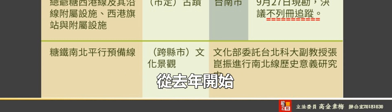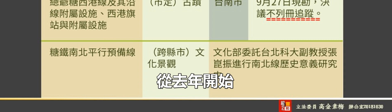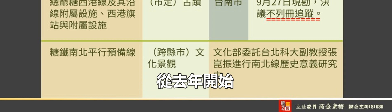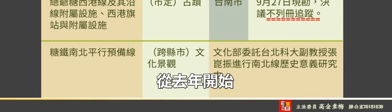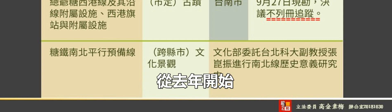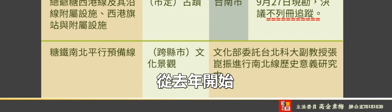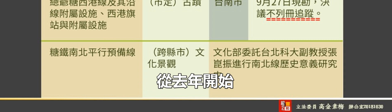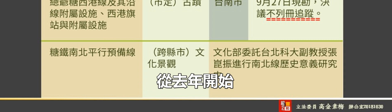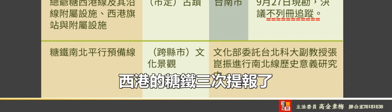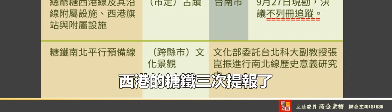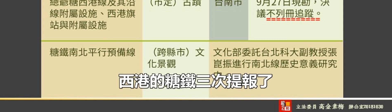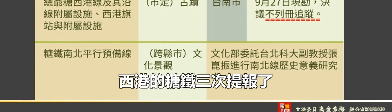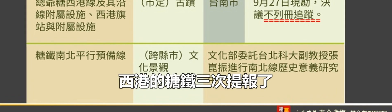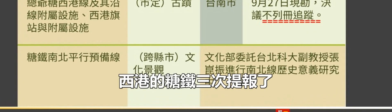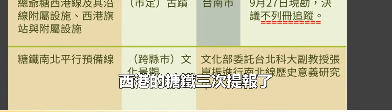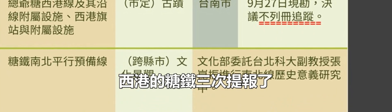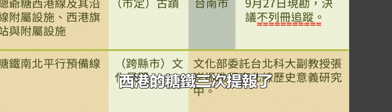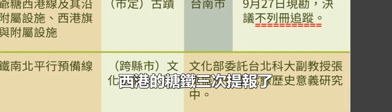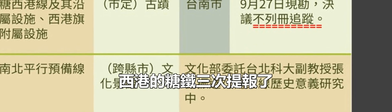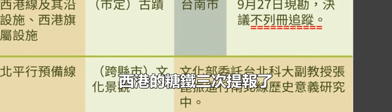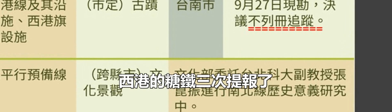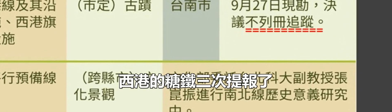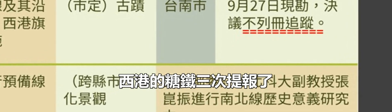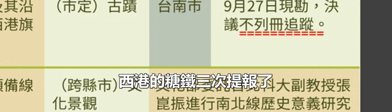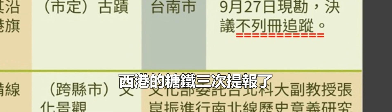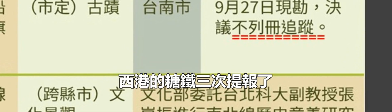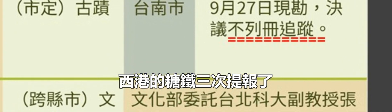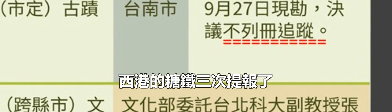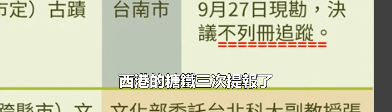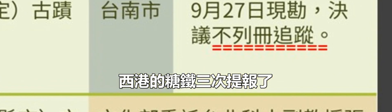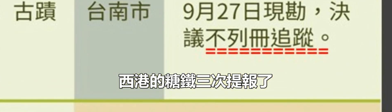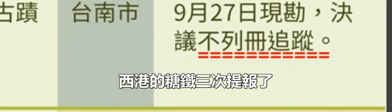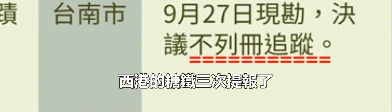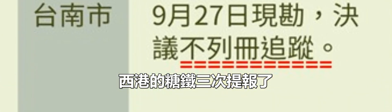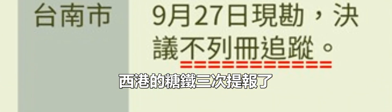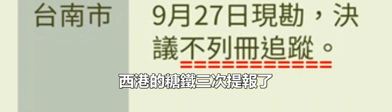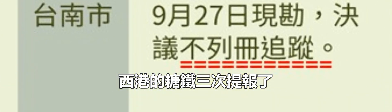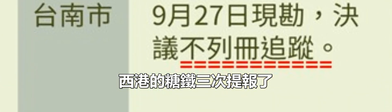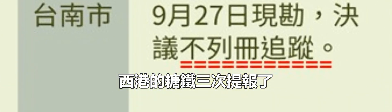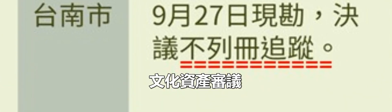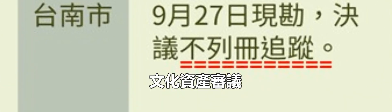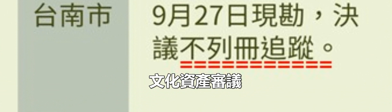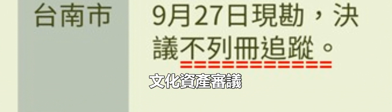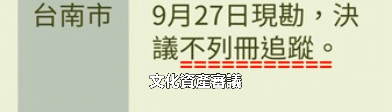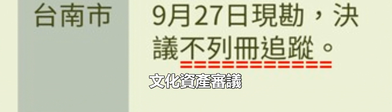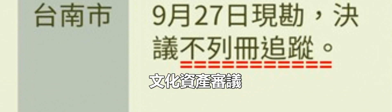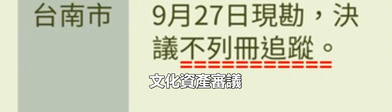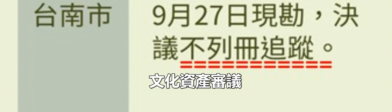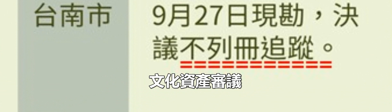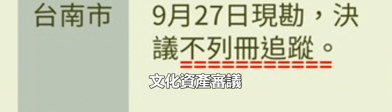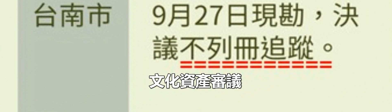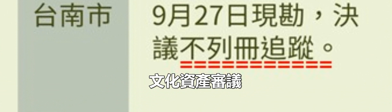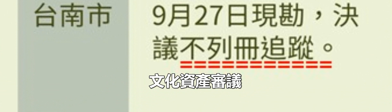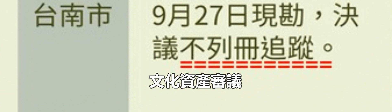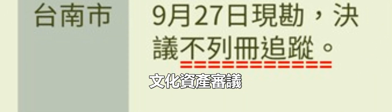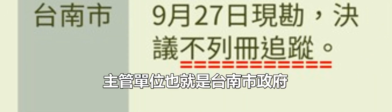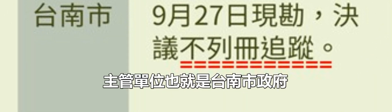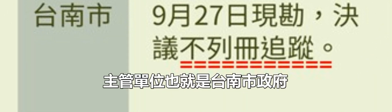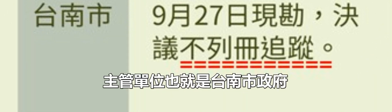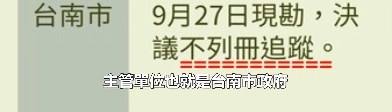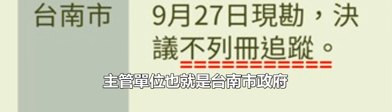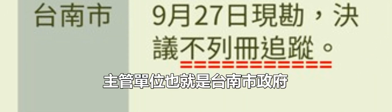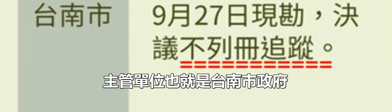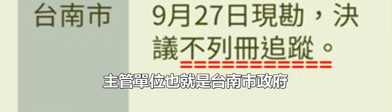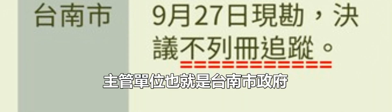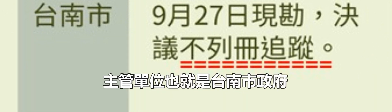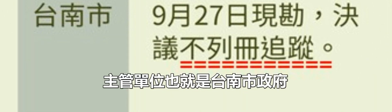从去年开始，西港的塘铁3次提报了文化资产审议，主